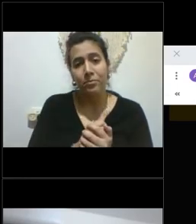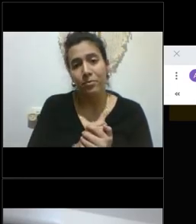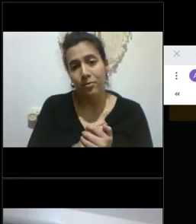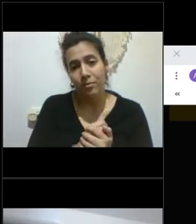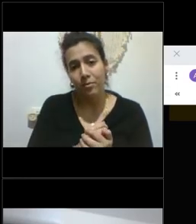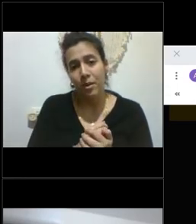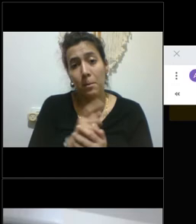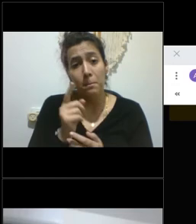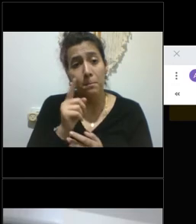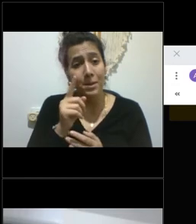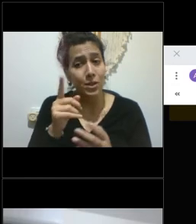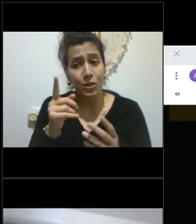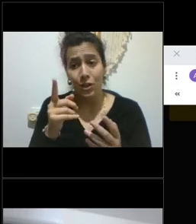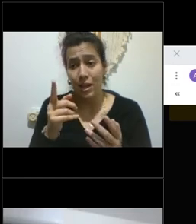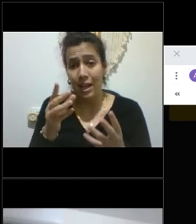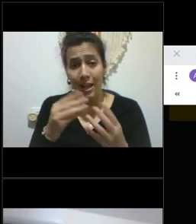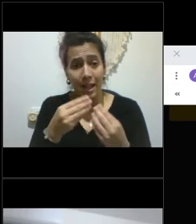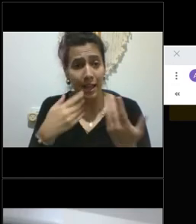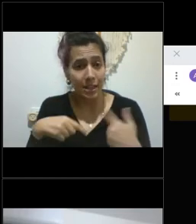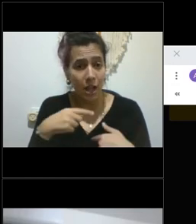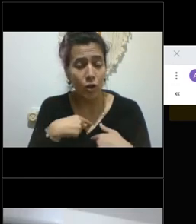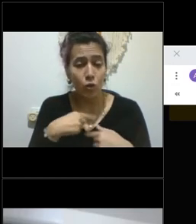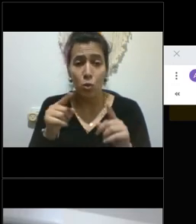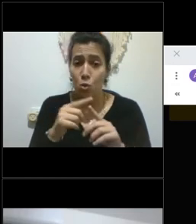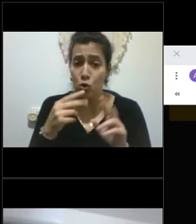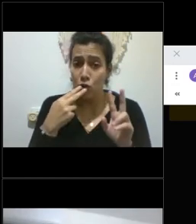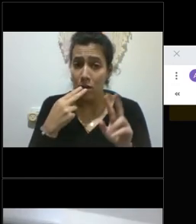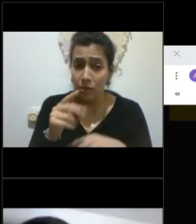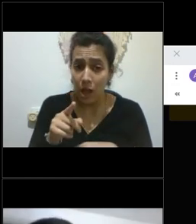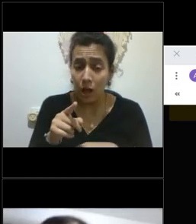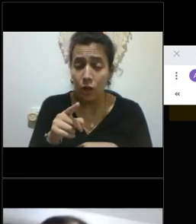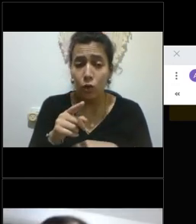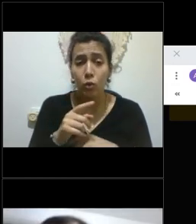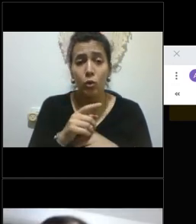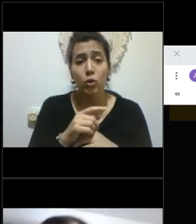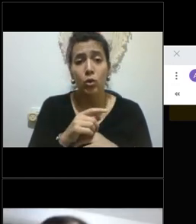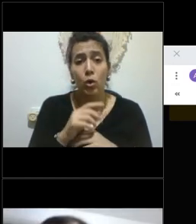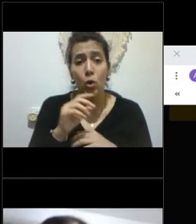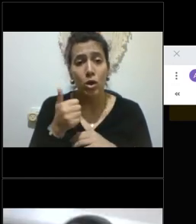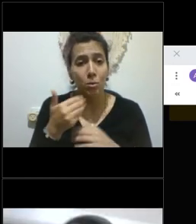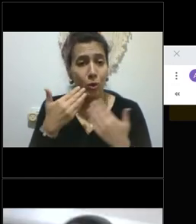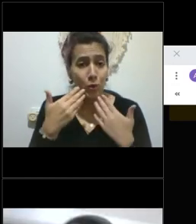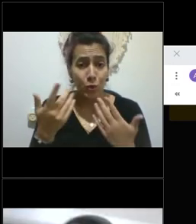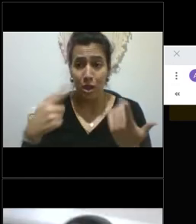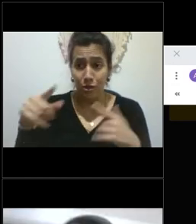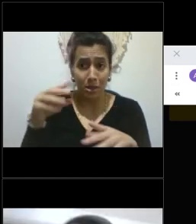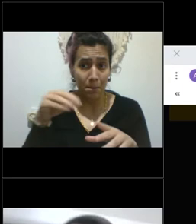שאיתנו, כמובן, כמו שהבטחנו, קודם כל תודה על ההשתתפות שלכם.